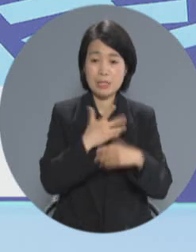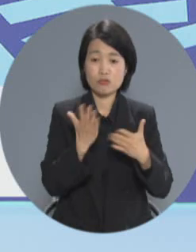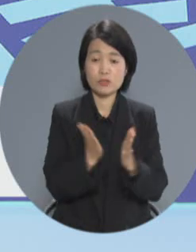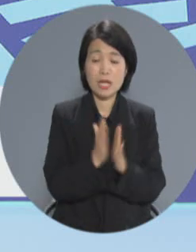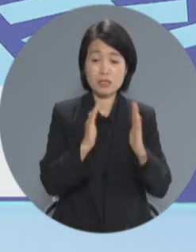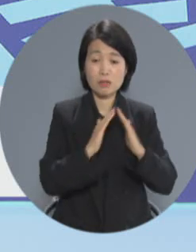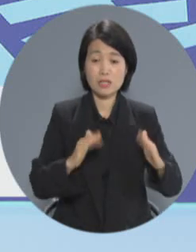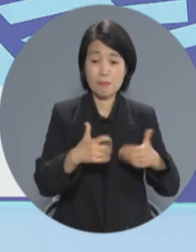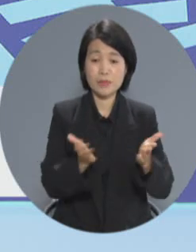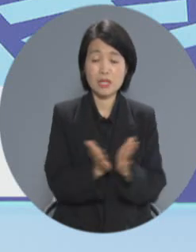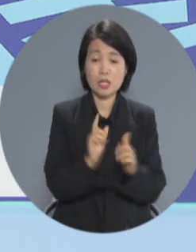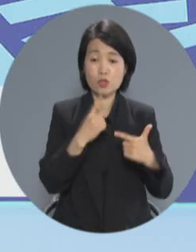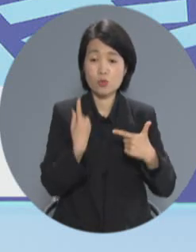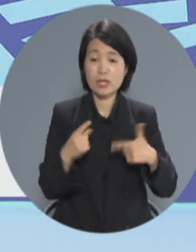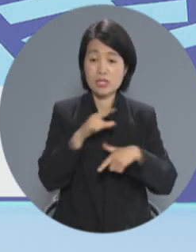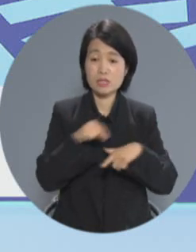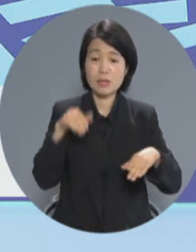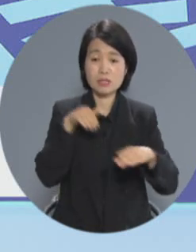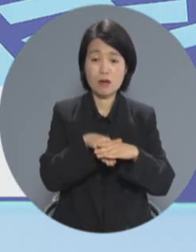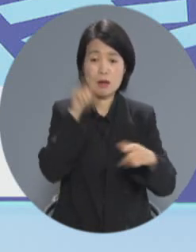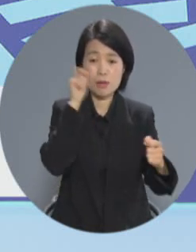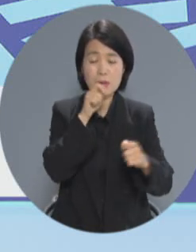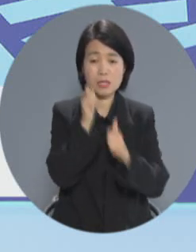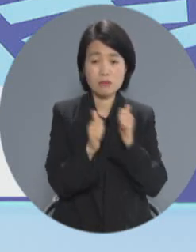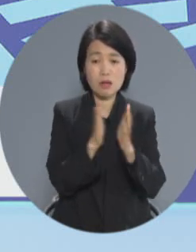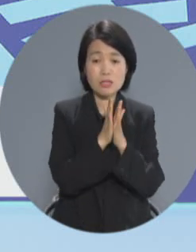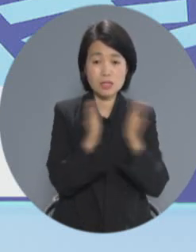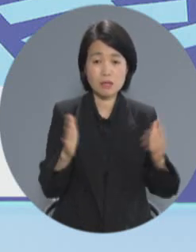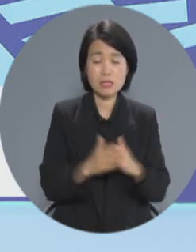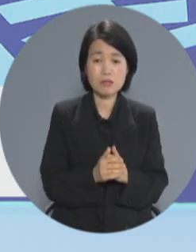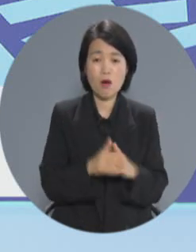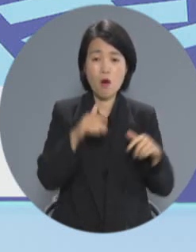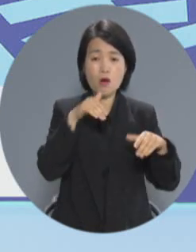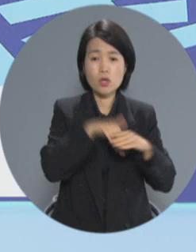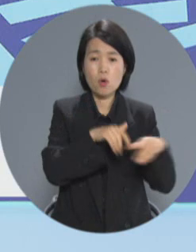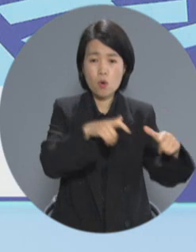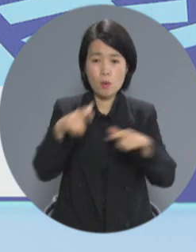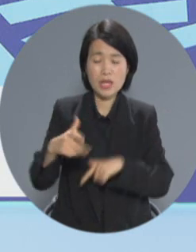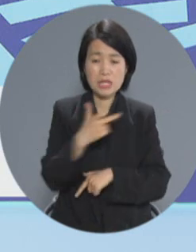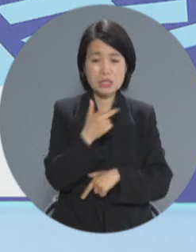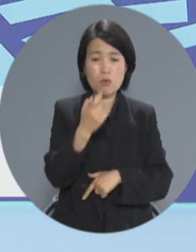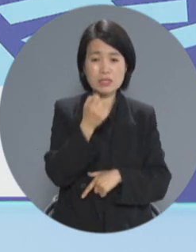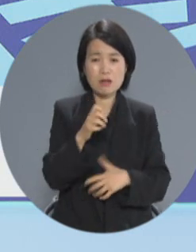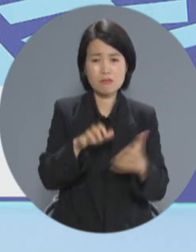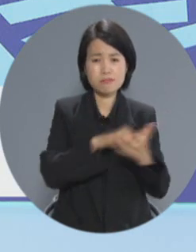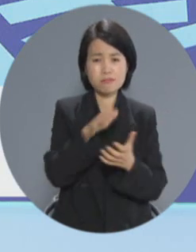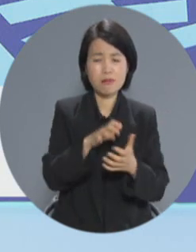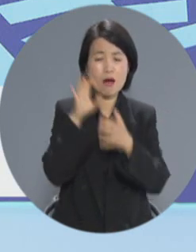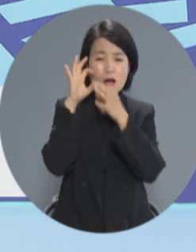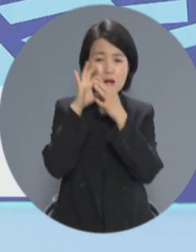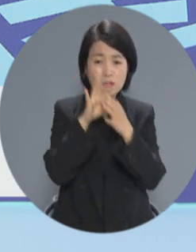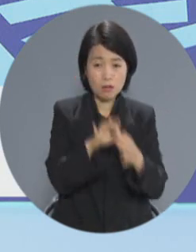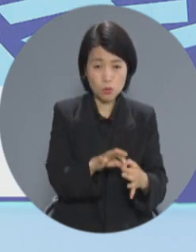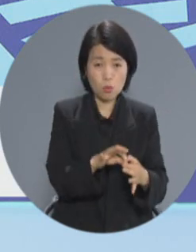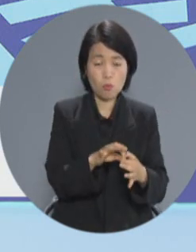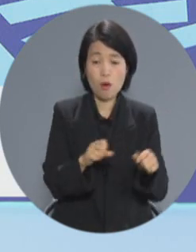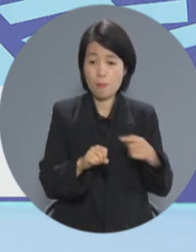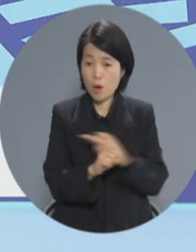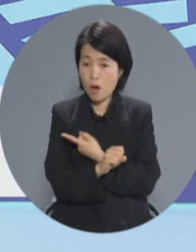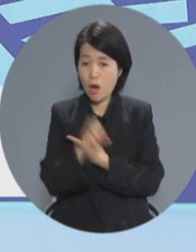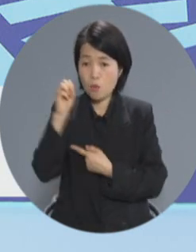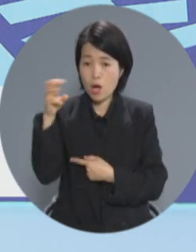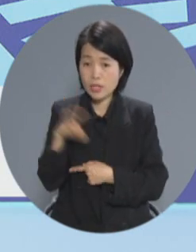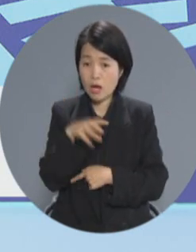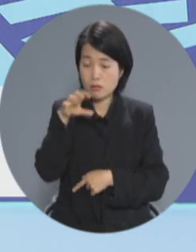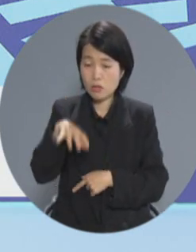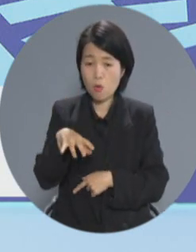더불어민주당 전남도당이 6일 지방선거를 앞두고 경선에 돌입하면서 각 선거구별로 크고 작은 잡음들이 이어지고 있지만 광양